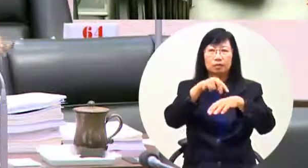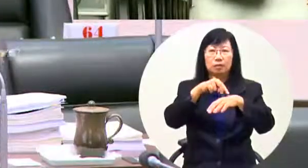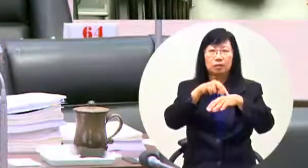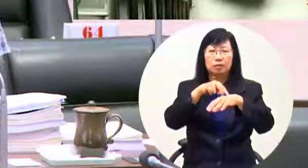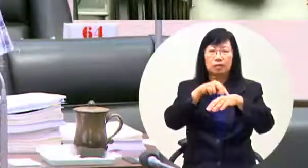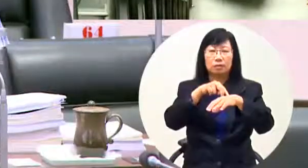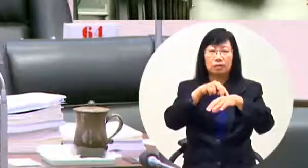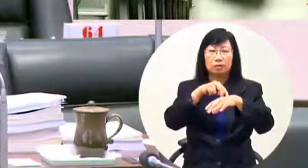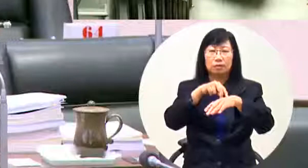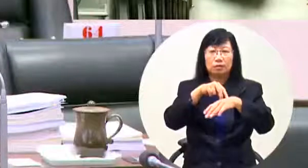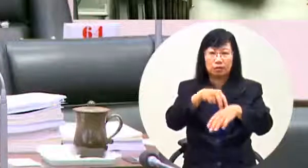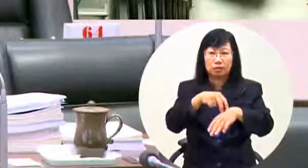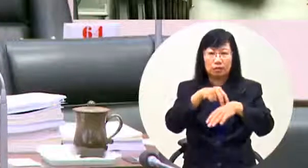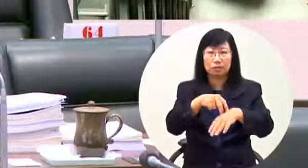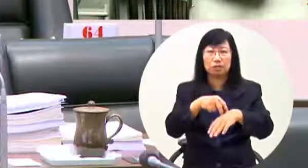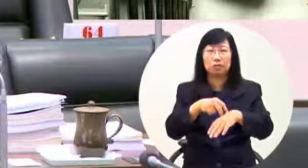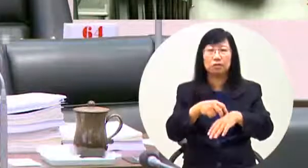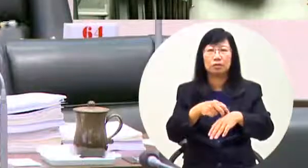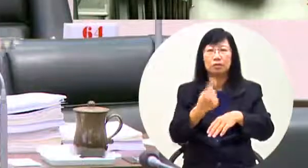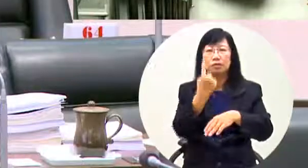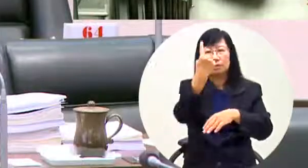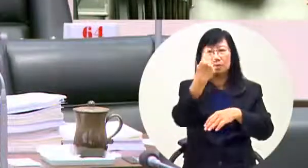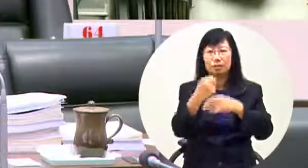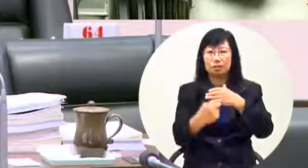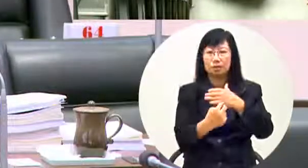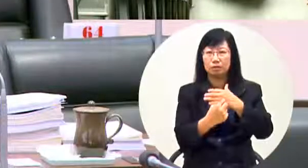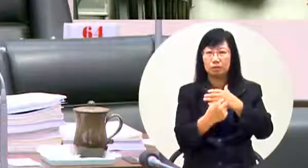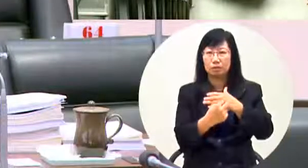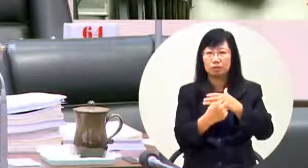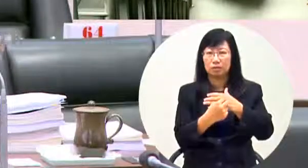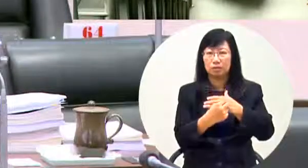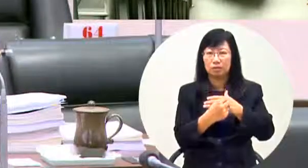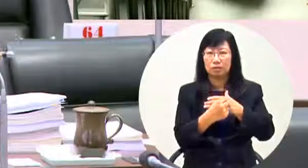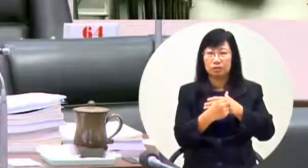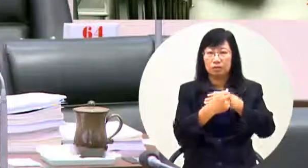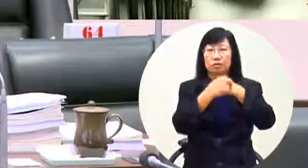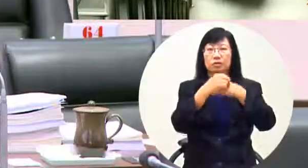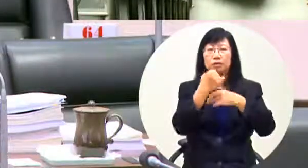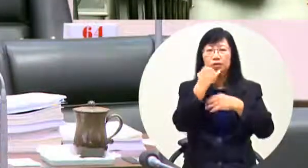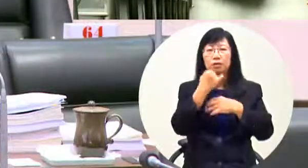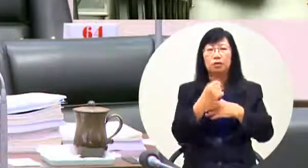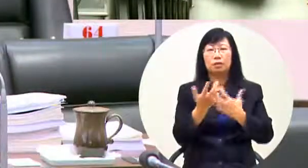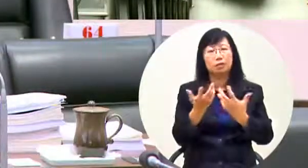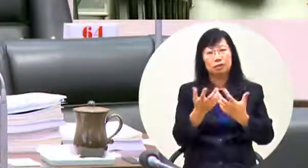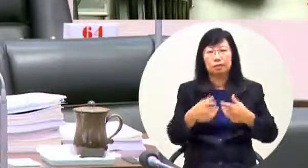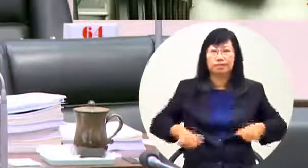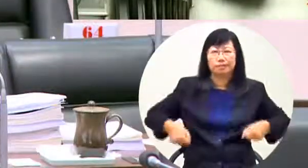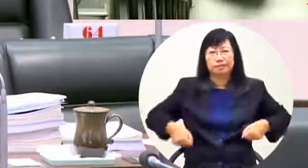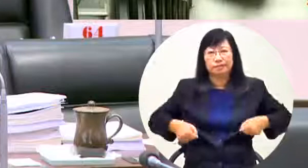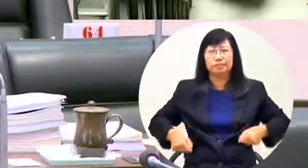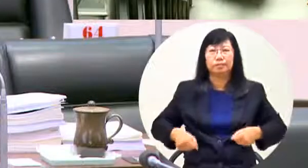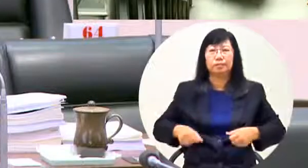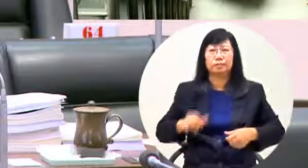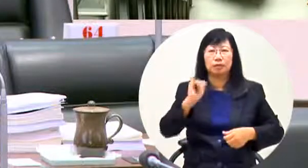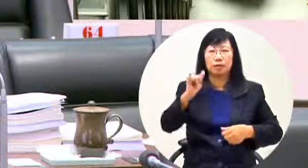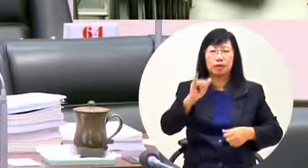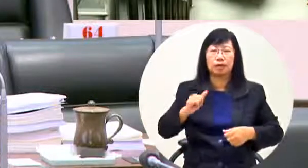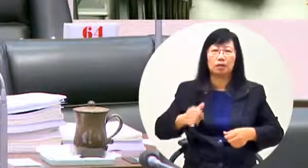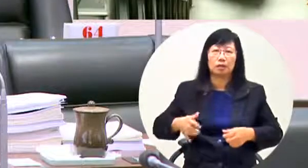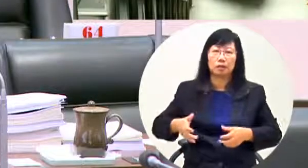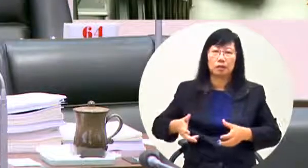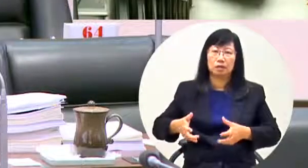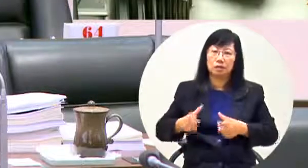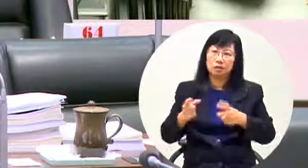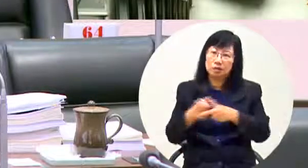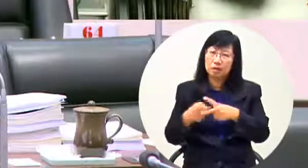上来的，没有下去。他悻悻然的，真无法度啊，又提着，还好这个行李箱不是很大。